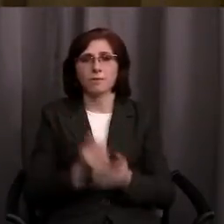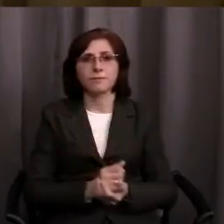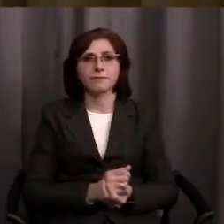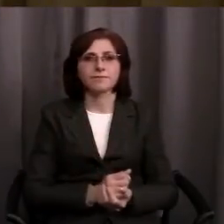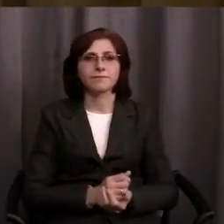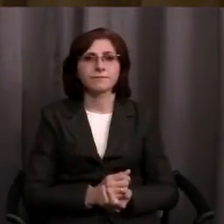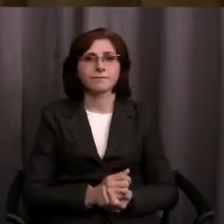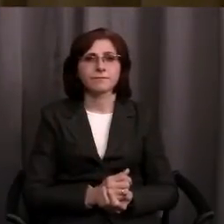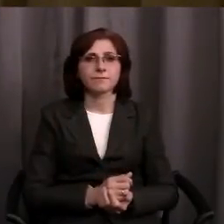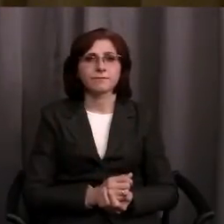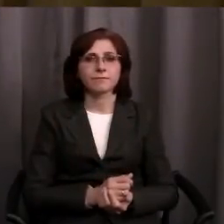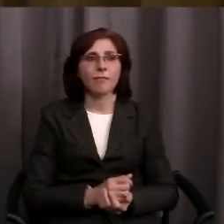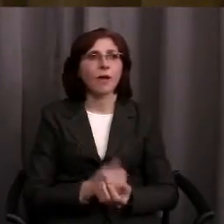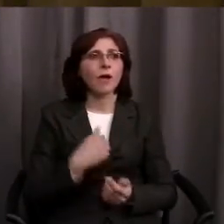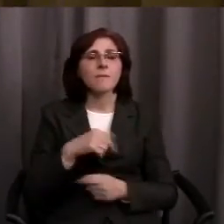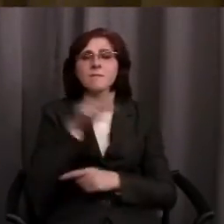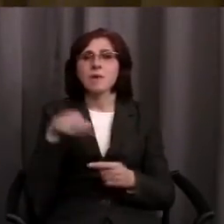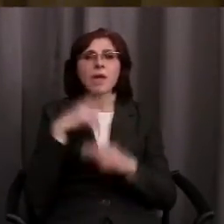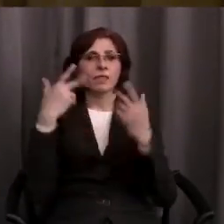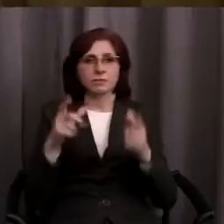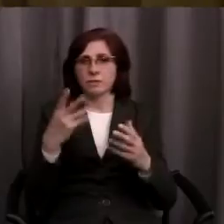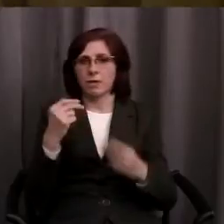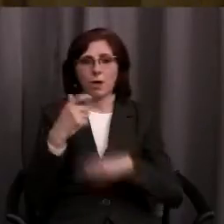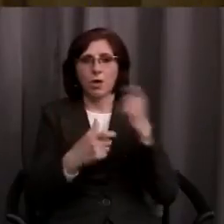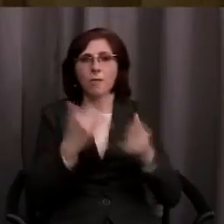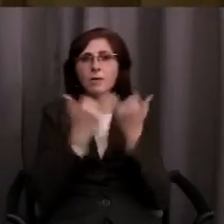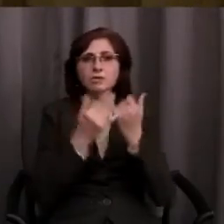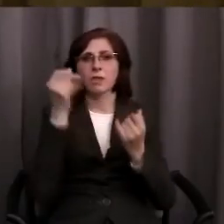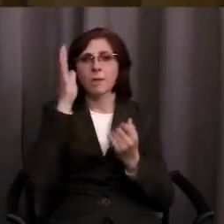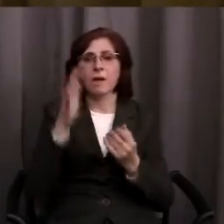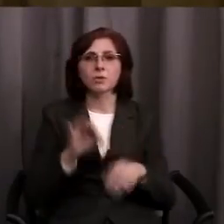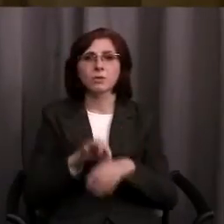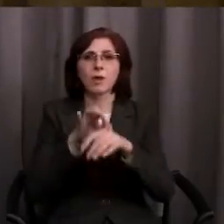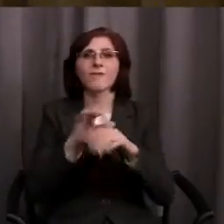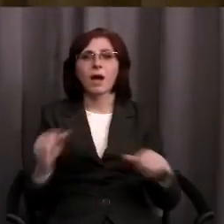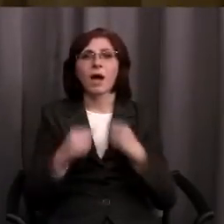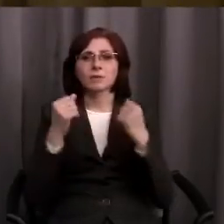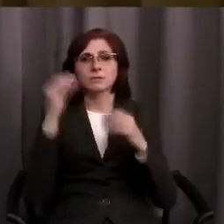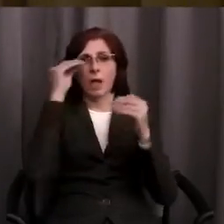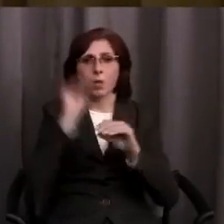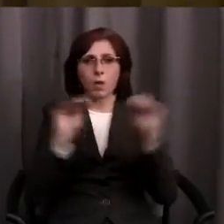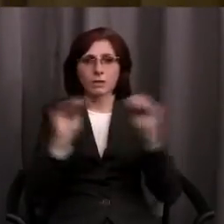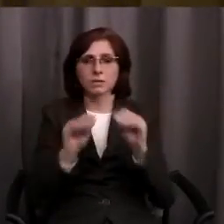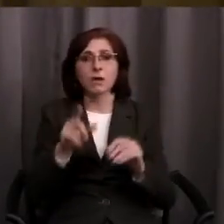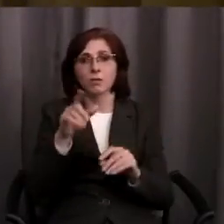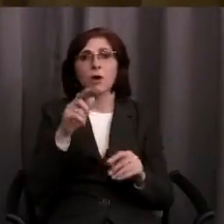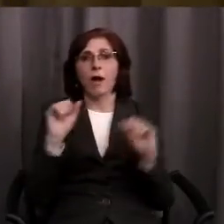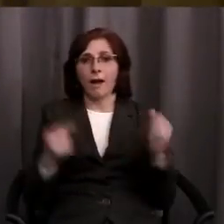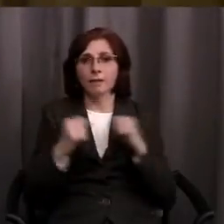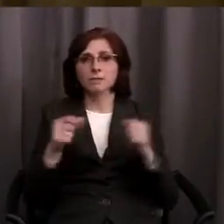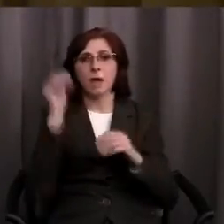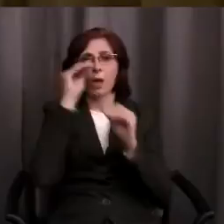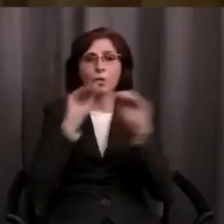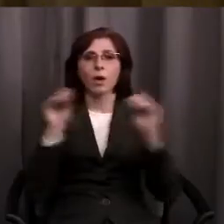No właśnie, nic nie zrobimy, jeżeli nie będziemy prowadzili akcji edukacyjnych. I ta akcja edukacyjna musi być